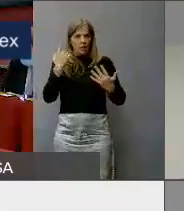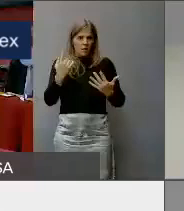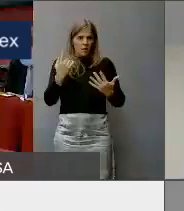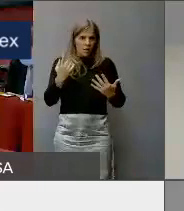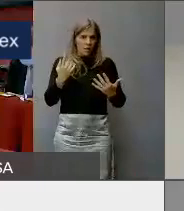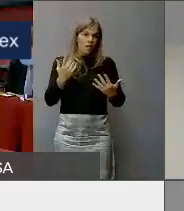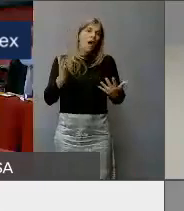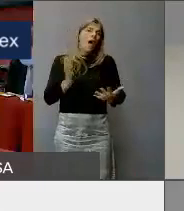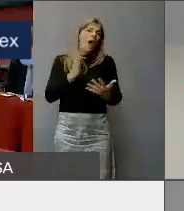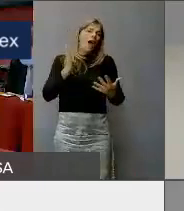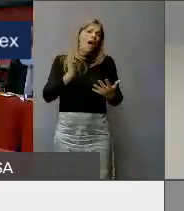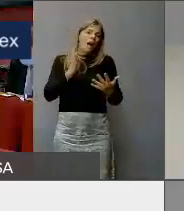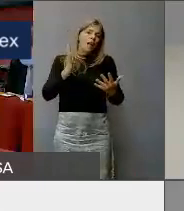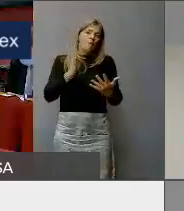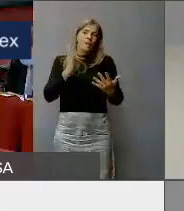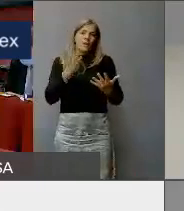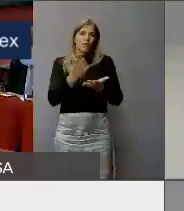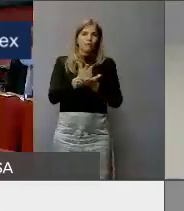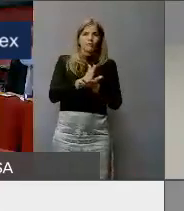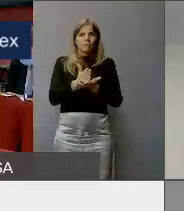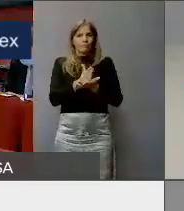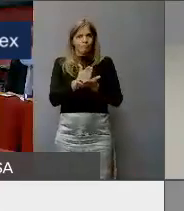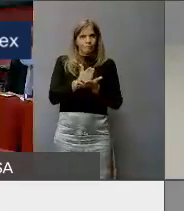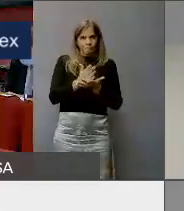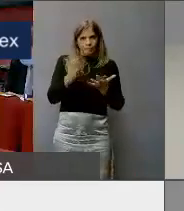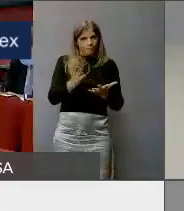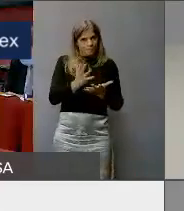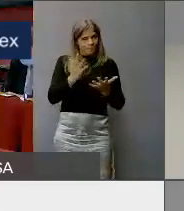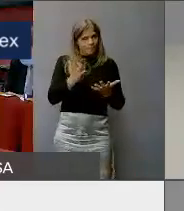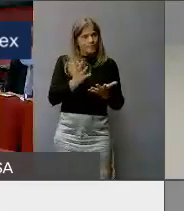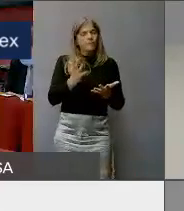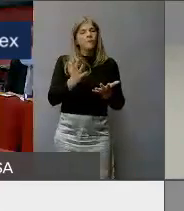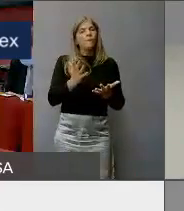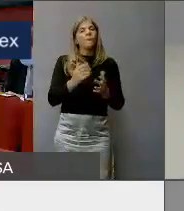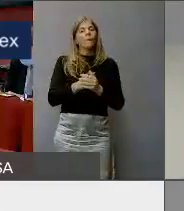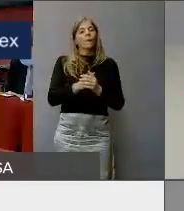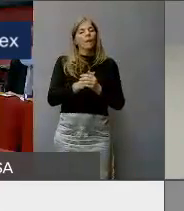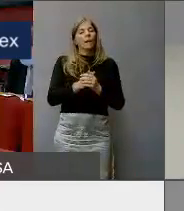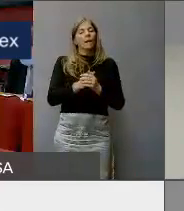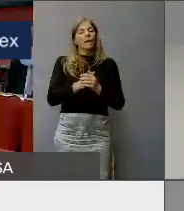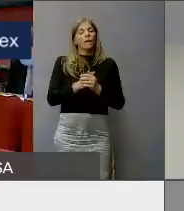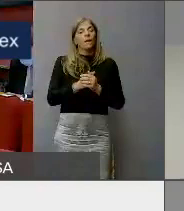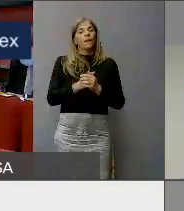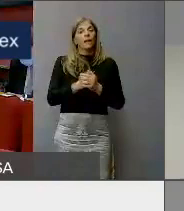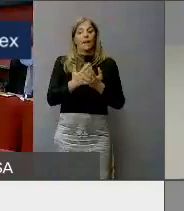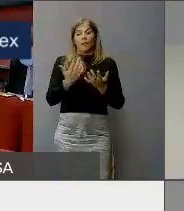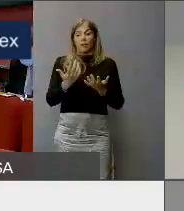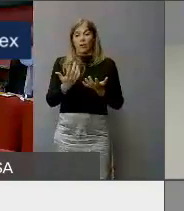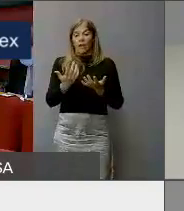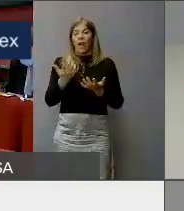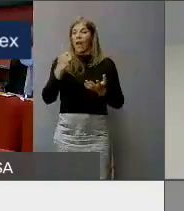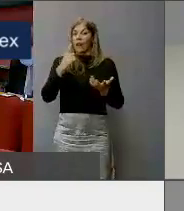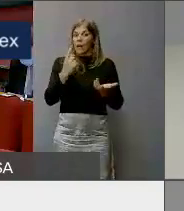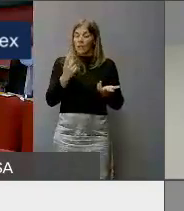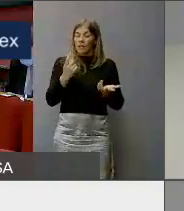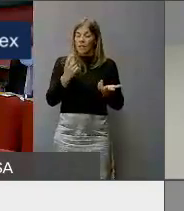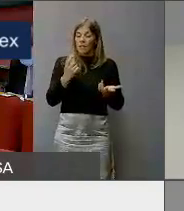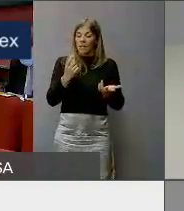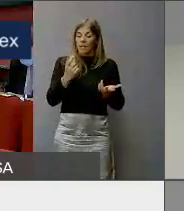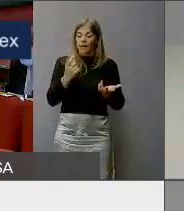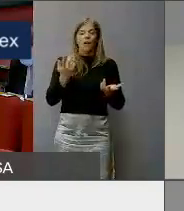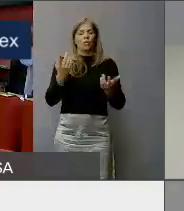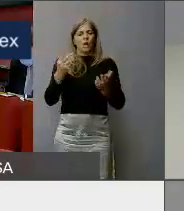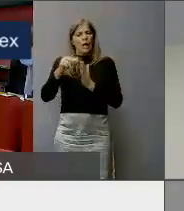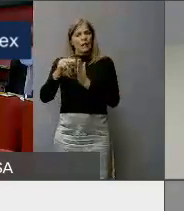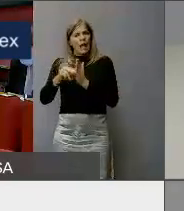almeno di trovare una soluzione a questo questo percorso in maniera che se attraverso anche per esempio i dati della